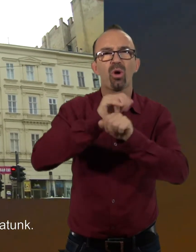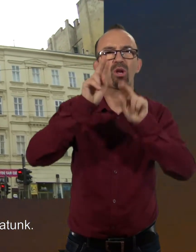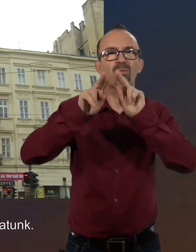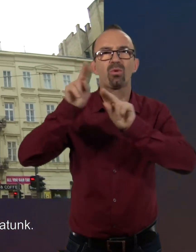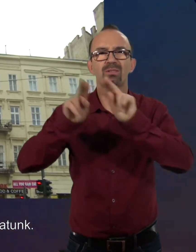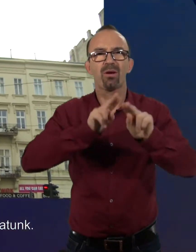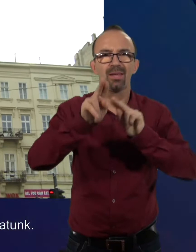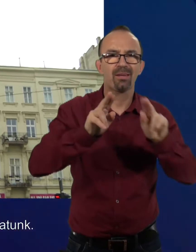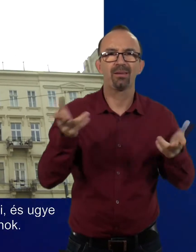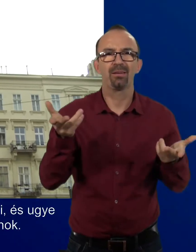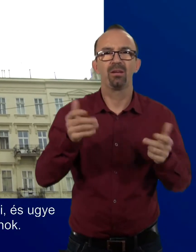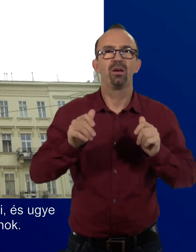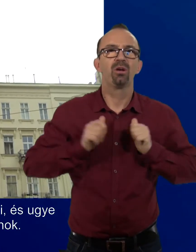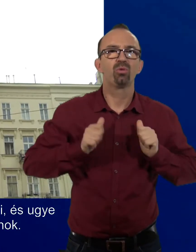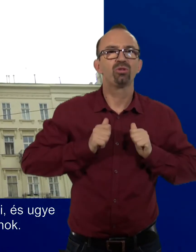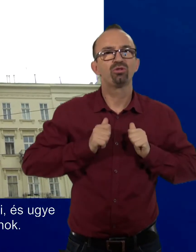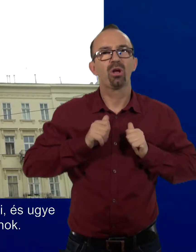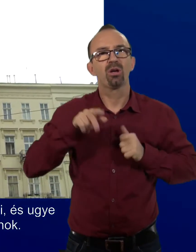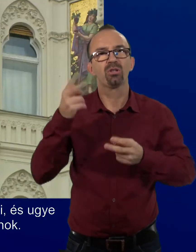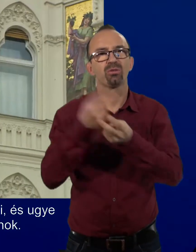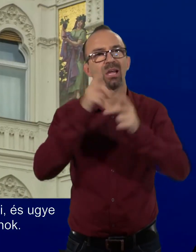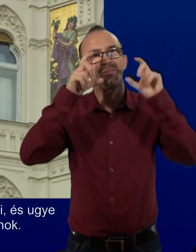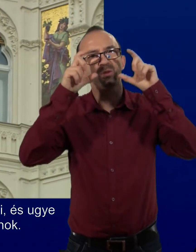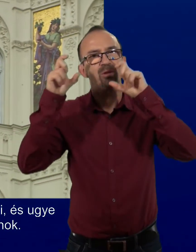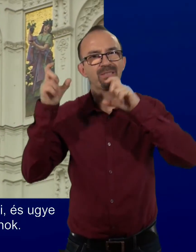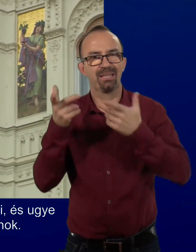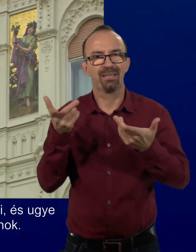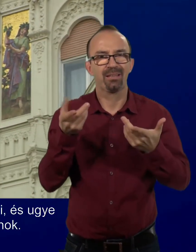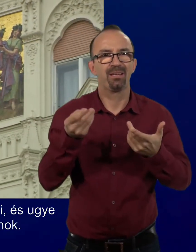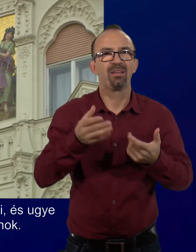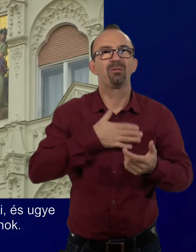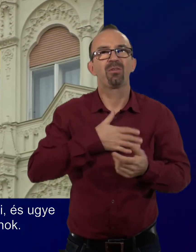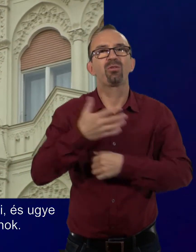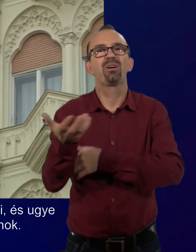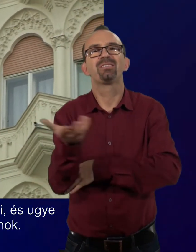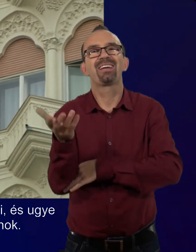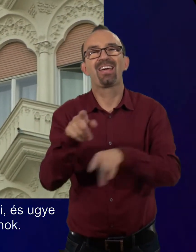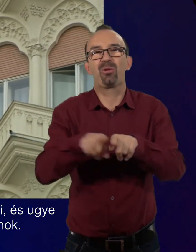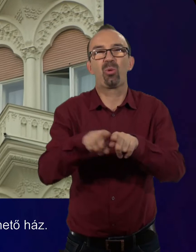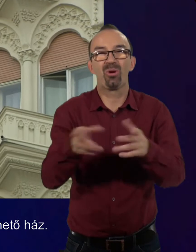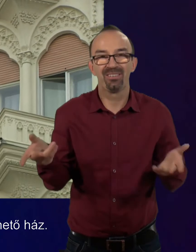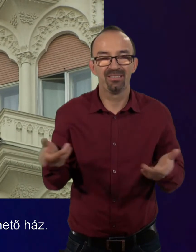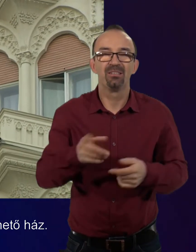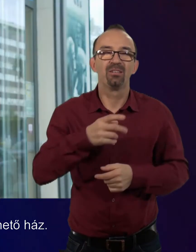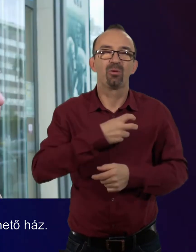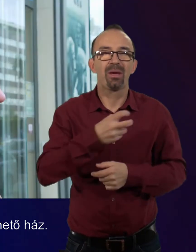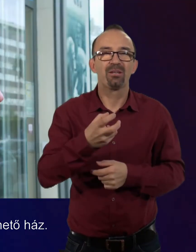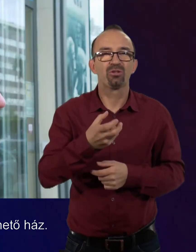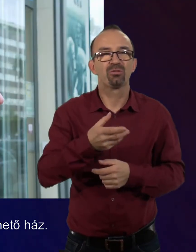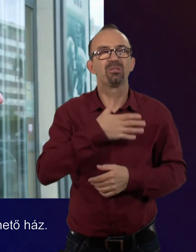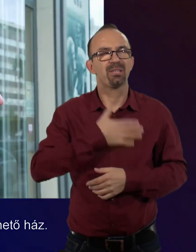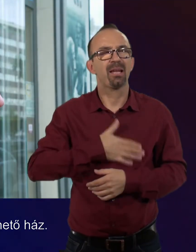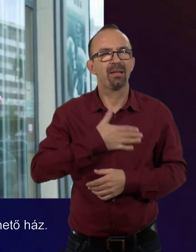mozaikokat láthatunk. A turisták a túloldalról azt szokták fotózni, és ugye akkor mi vagyunk a szegény rokonok. Azzal együtt